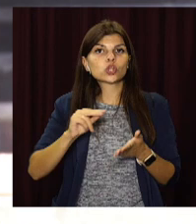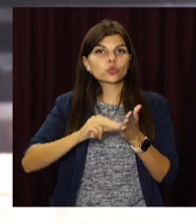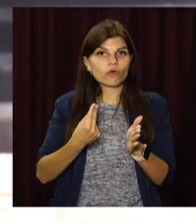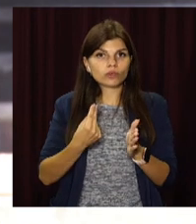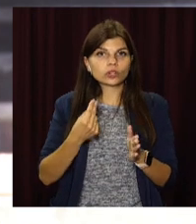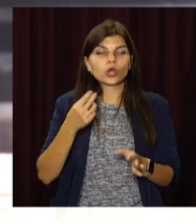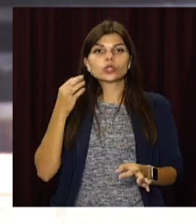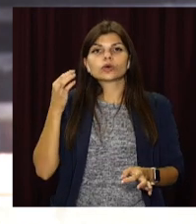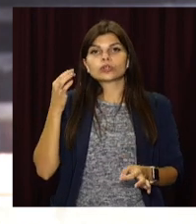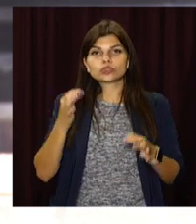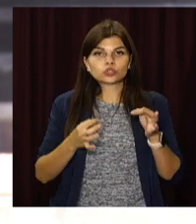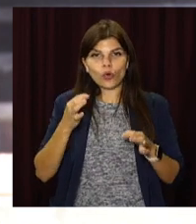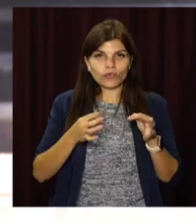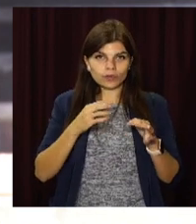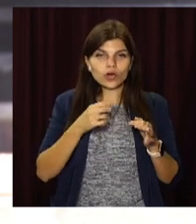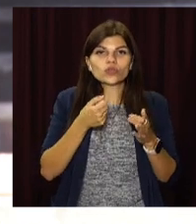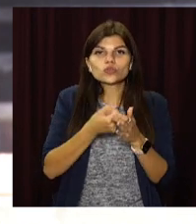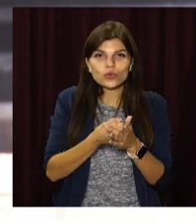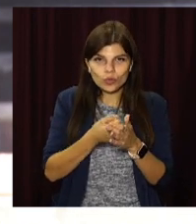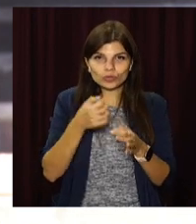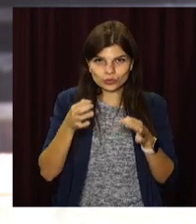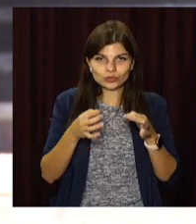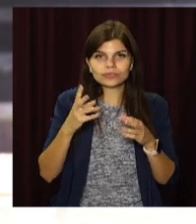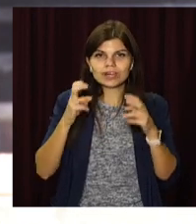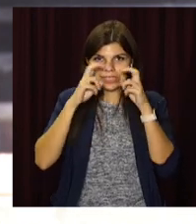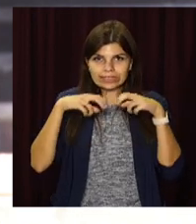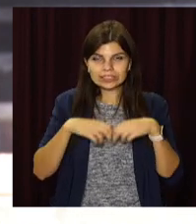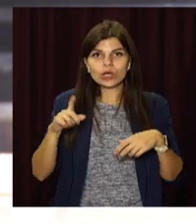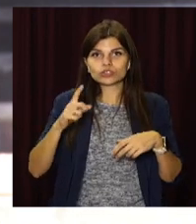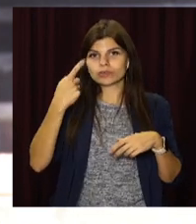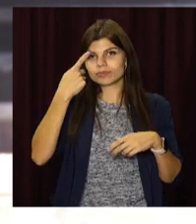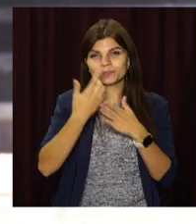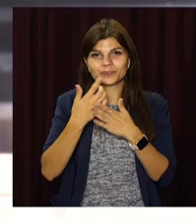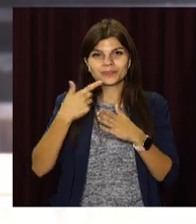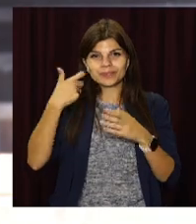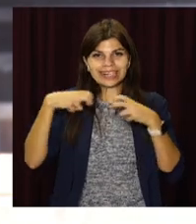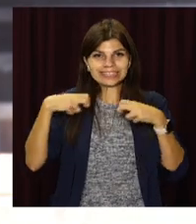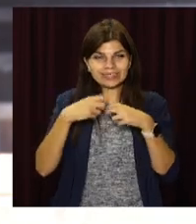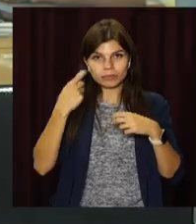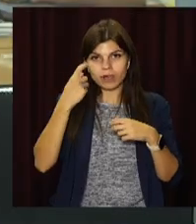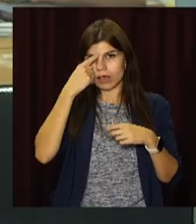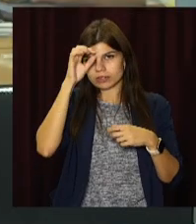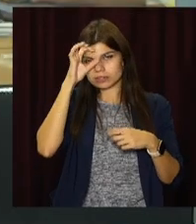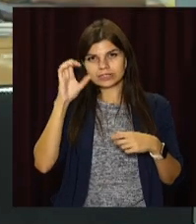довідка судово-медичної експертизи до слідства, тоді вже буде тривати досудове розслідування.